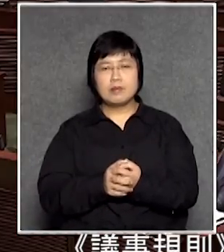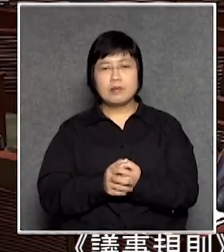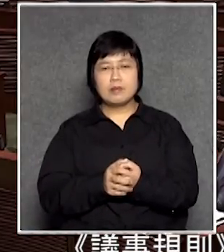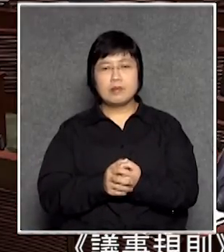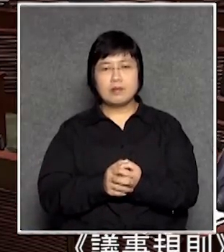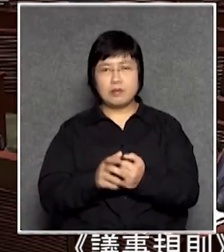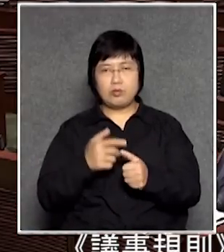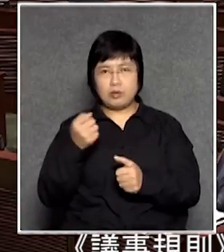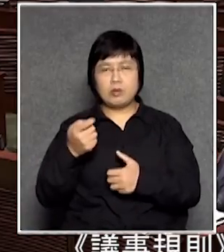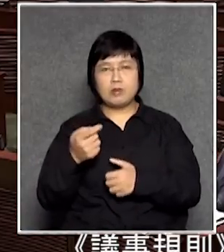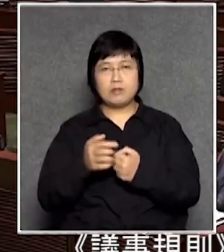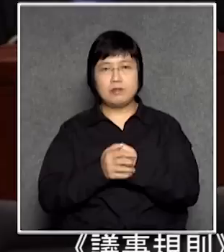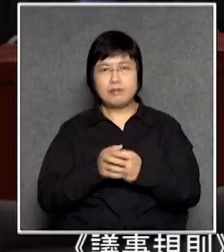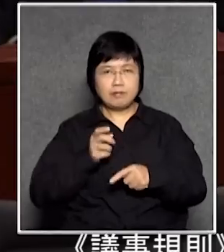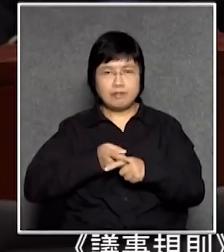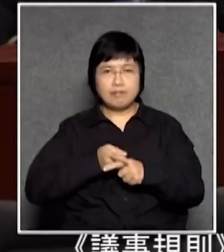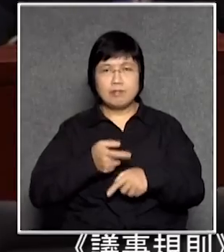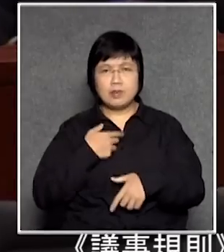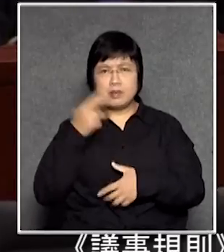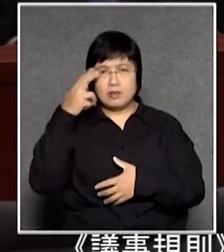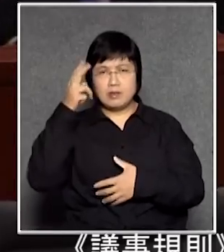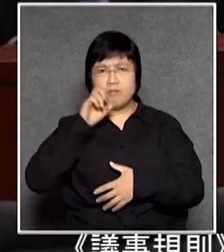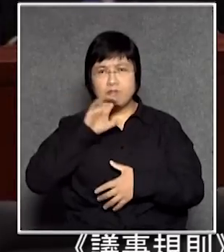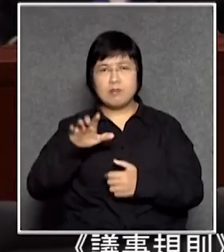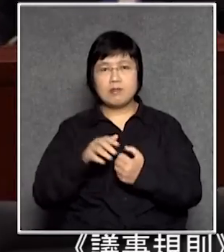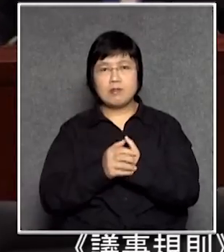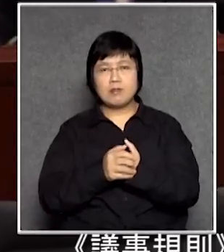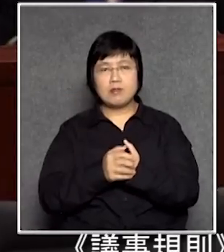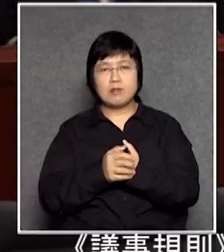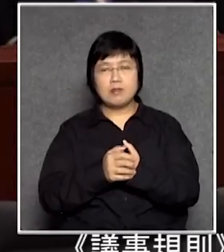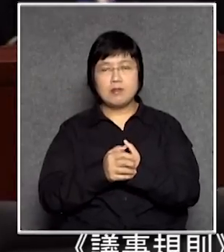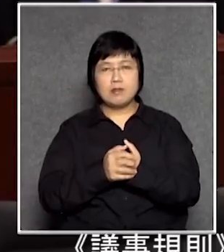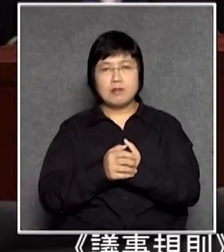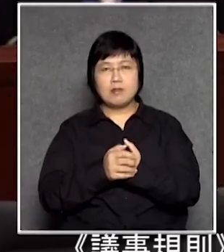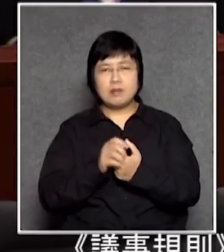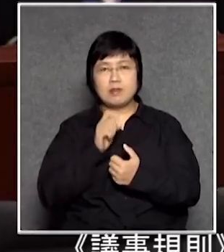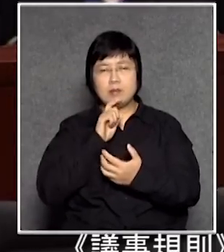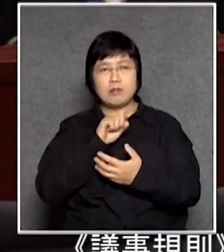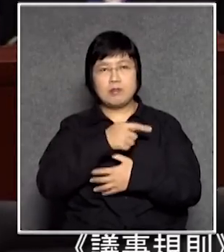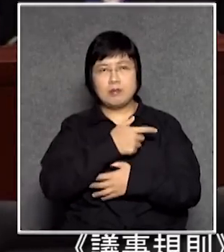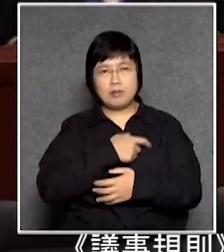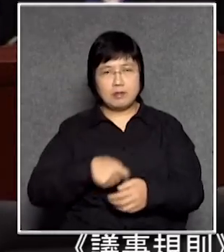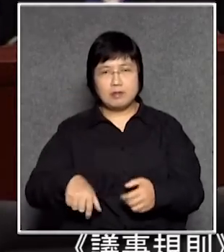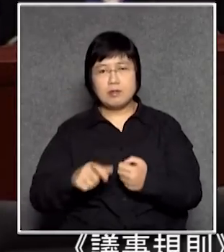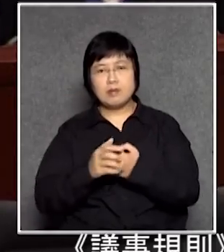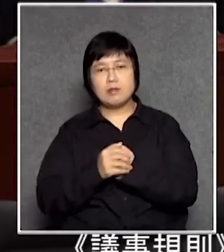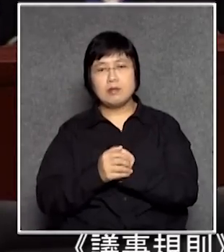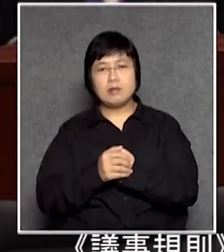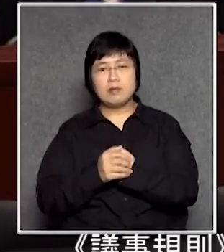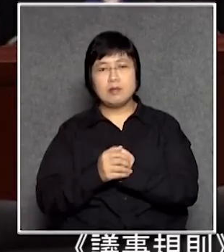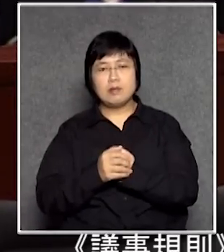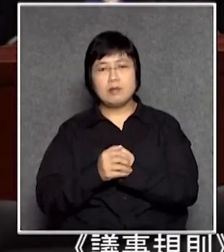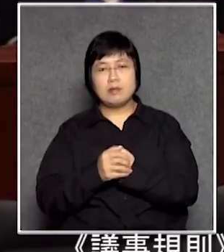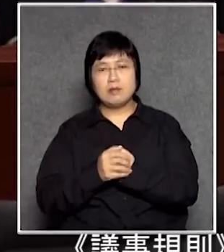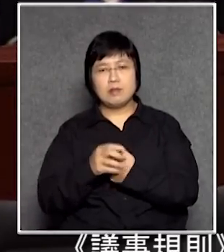啊，主席啊，其實咧，即係我次次講咧，咁咧就即係有啲議員咧就係、是、即係唔合無